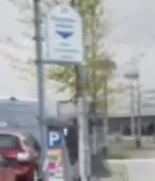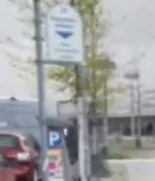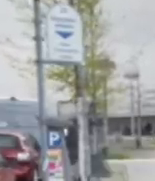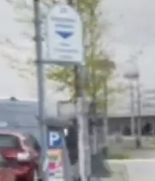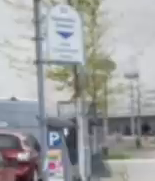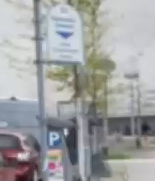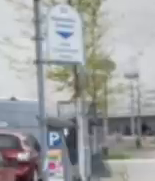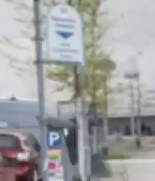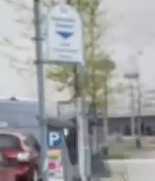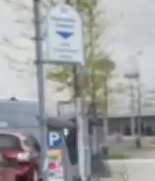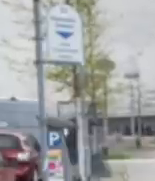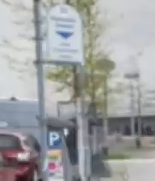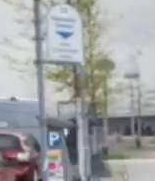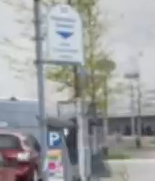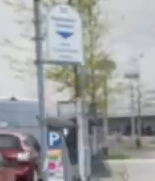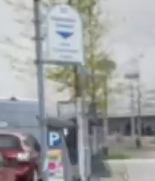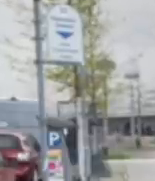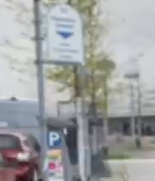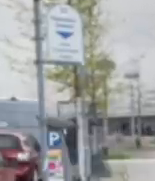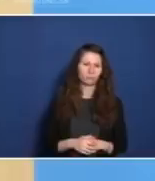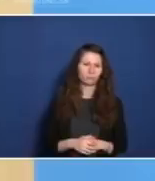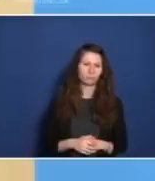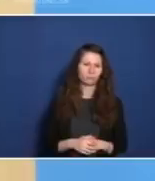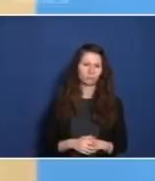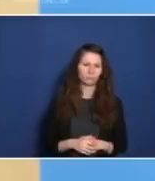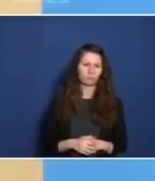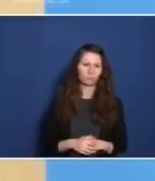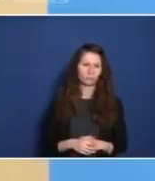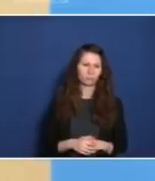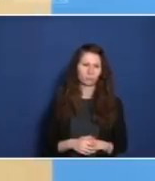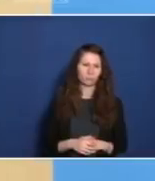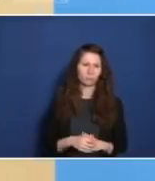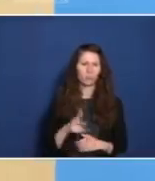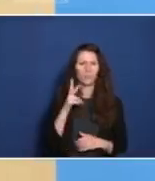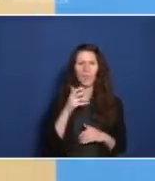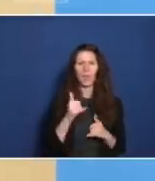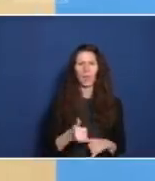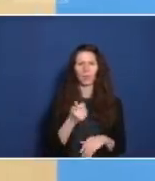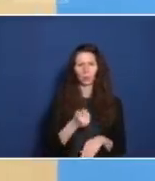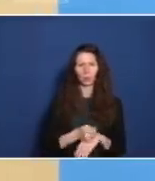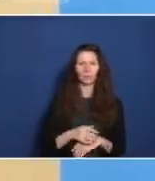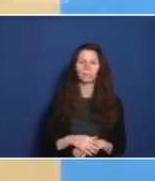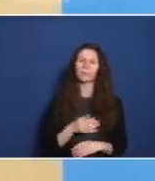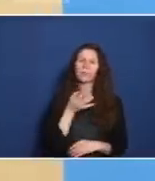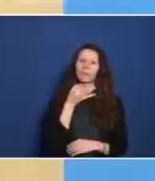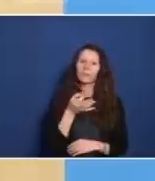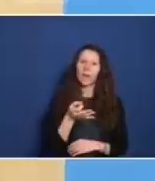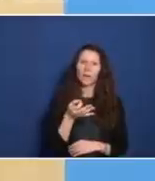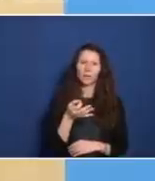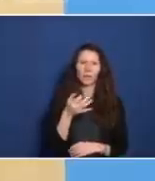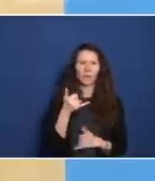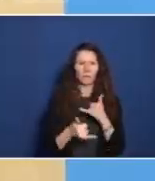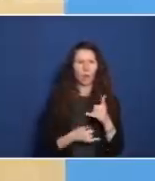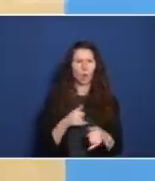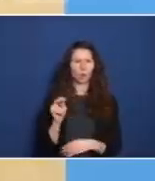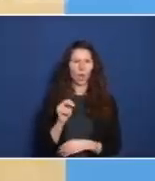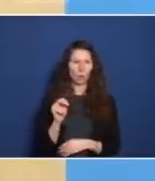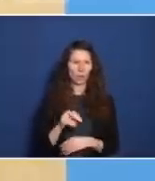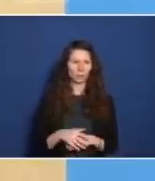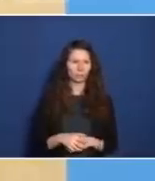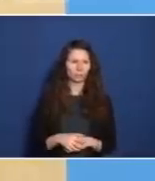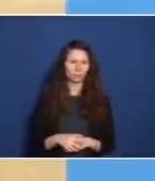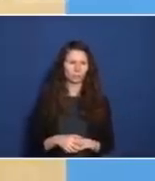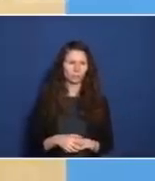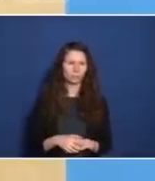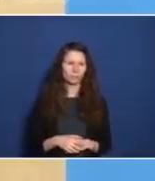nach den Zahlen zu den Geimpften. Schauen Sie es an. Herr Reitschuster. Eine Frage noch an Frau Nauber. Gibt es Erhebungen,